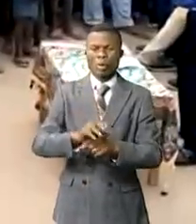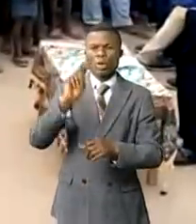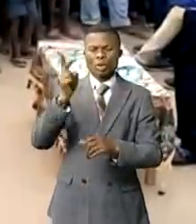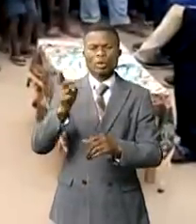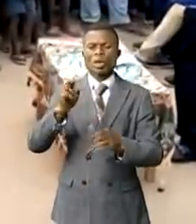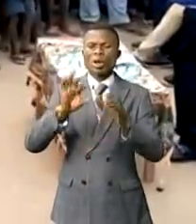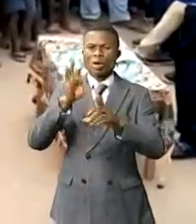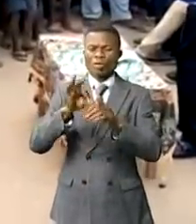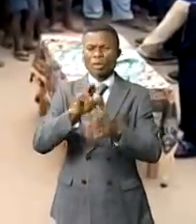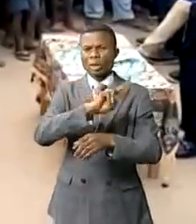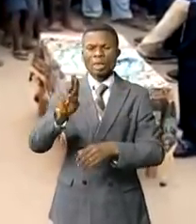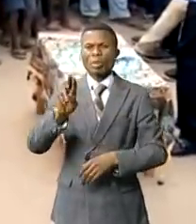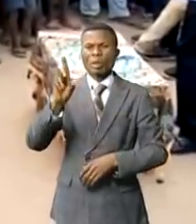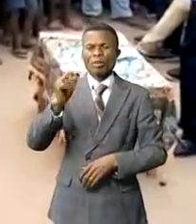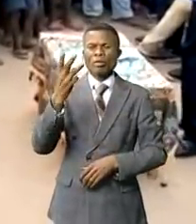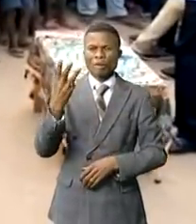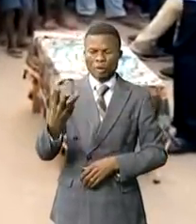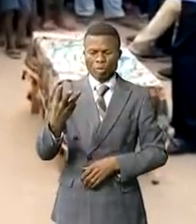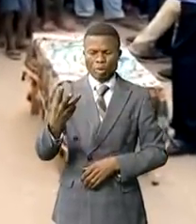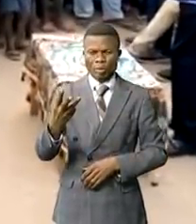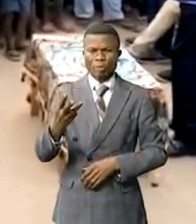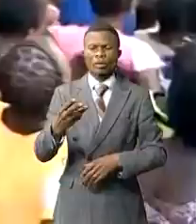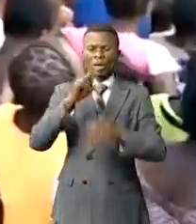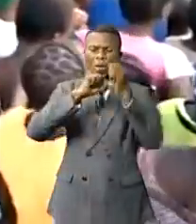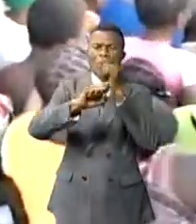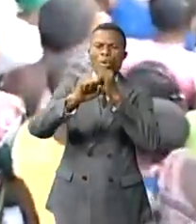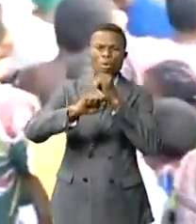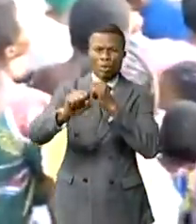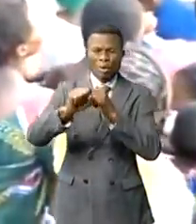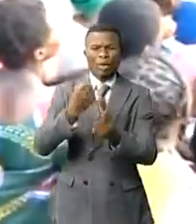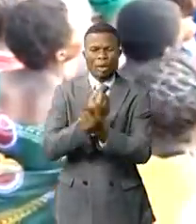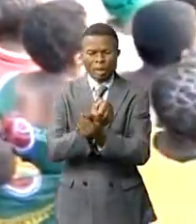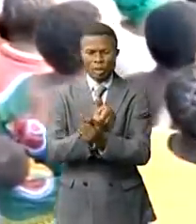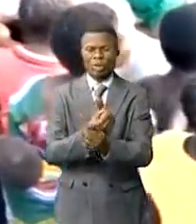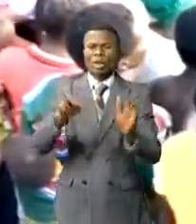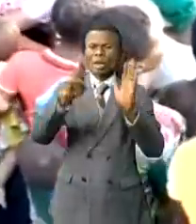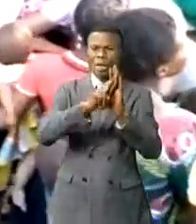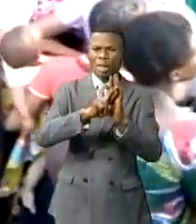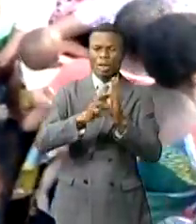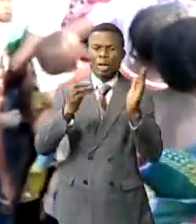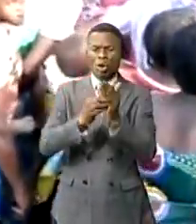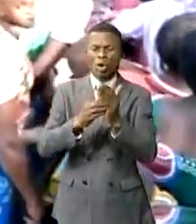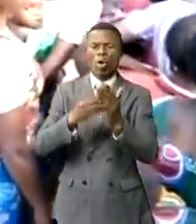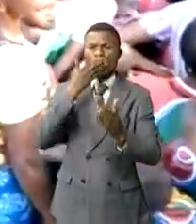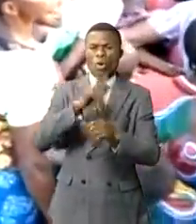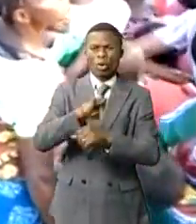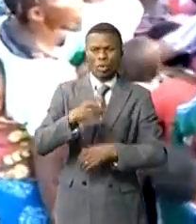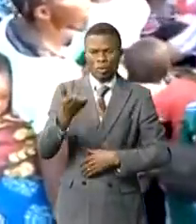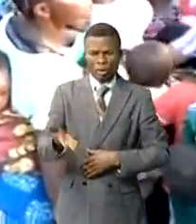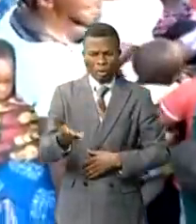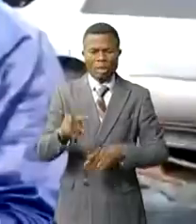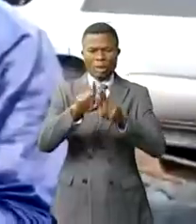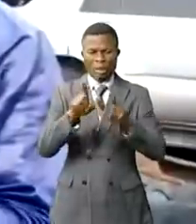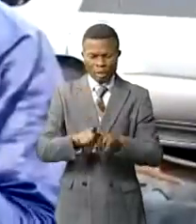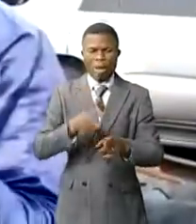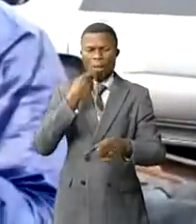mandat en 2023. » Fin de citation. La sensibilisation au respect des gestes barrières de la lutte contre le coronavirus